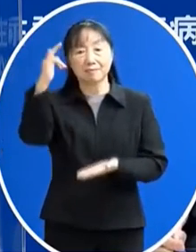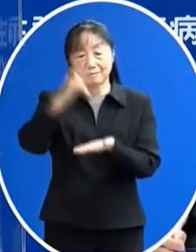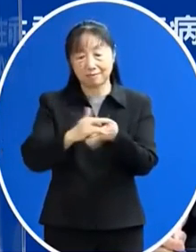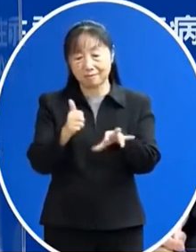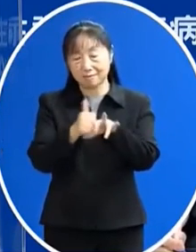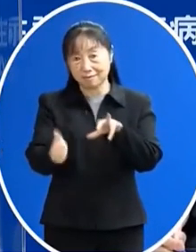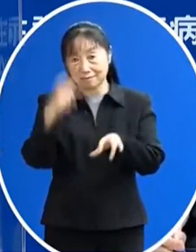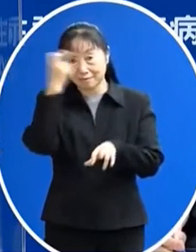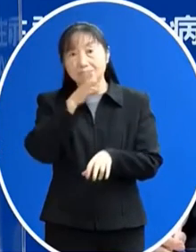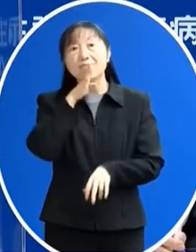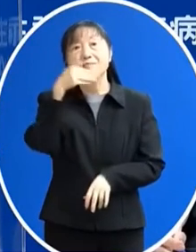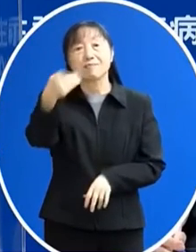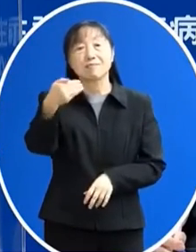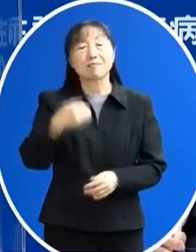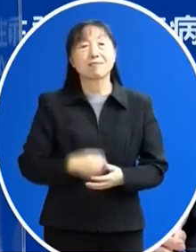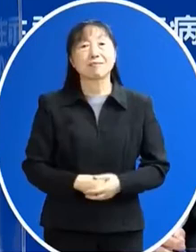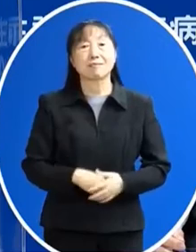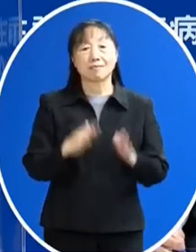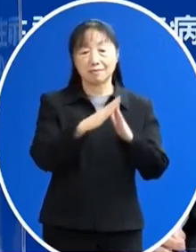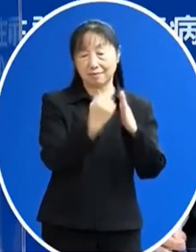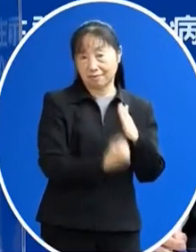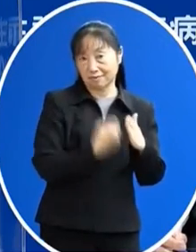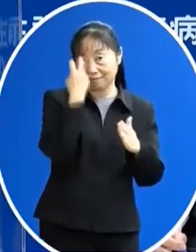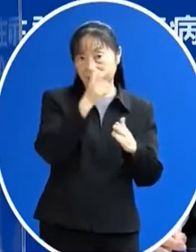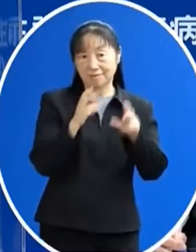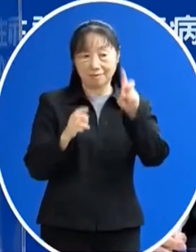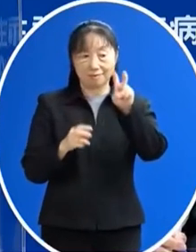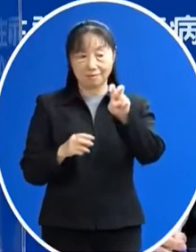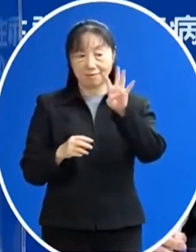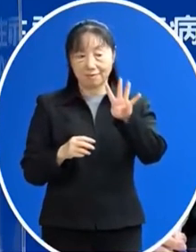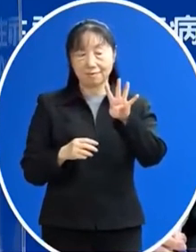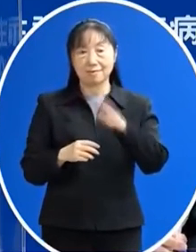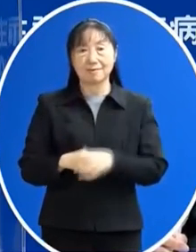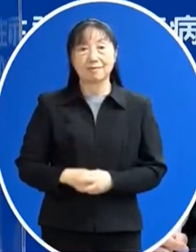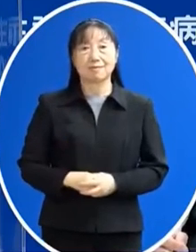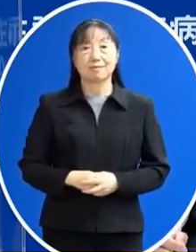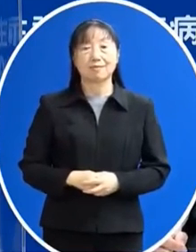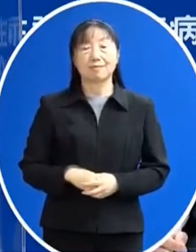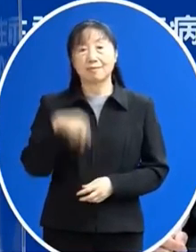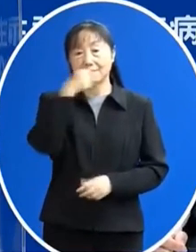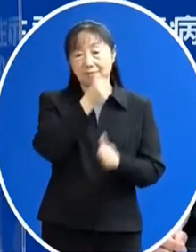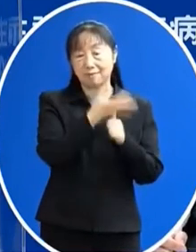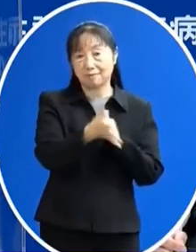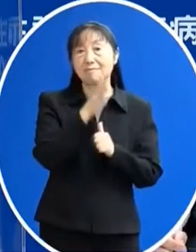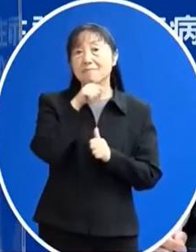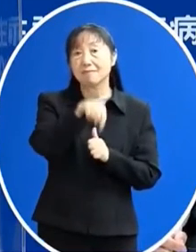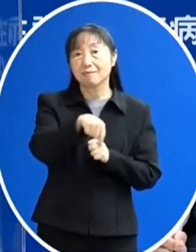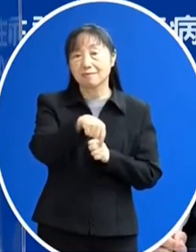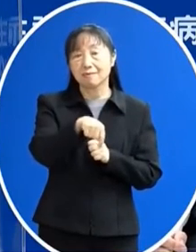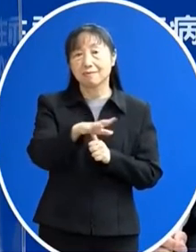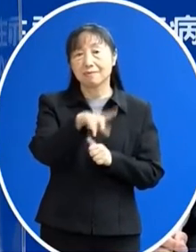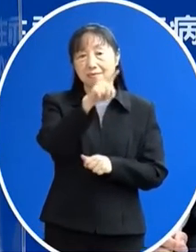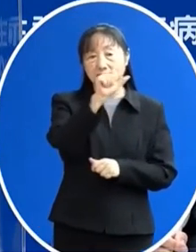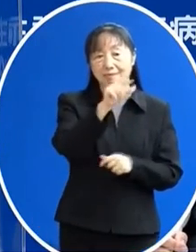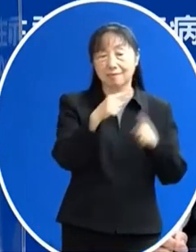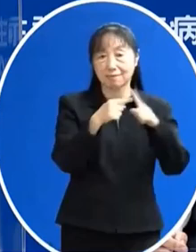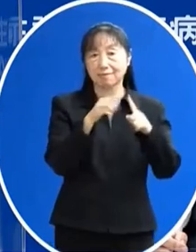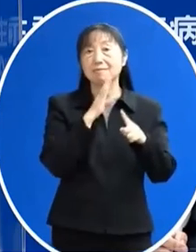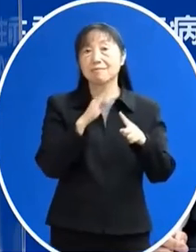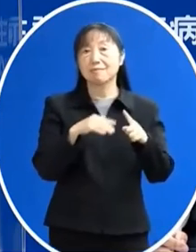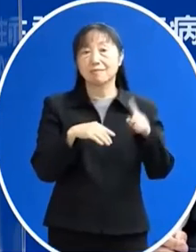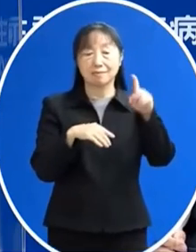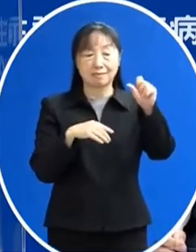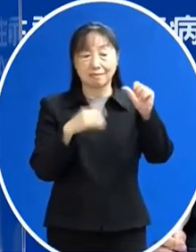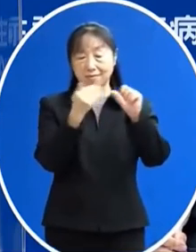采检9例，那居家检疫采检24例，那这个本土病例里面15例有9